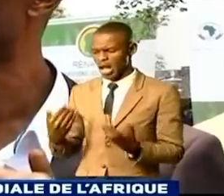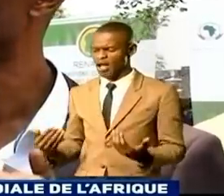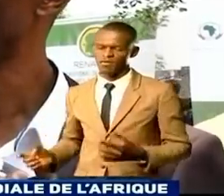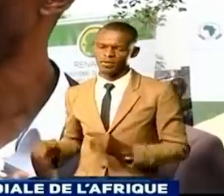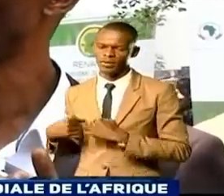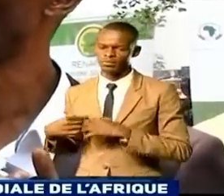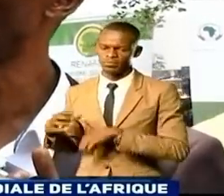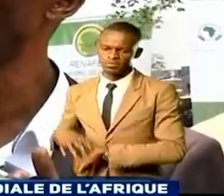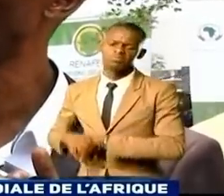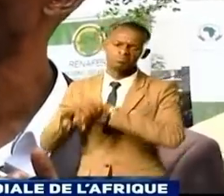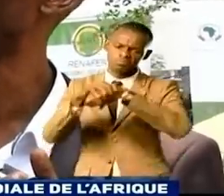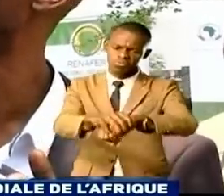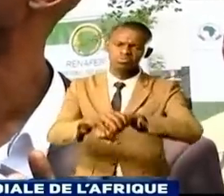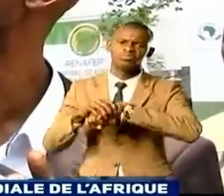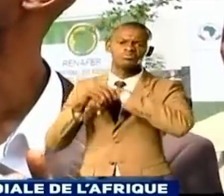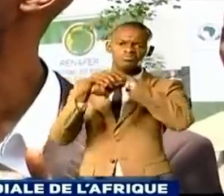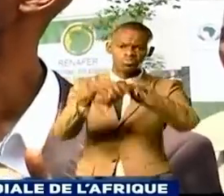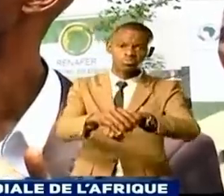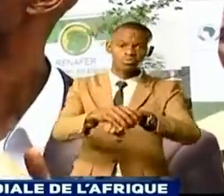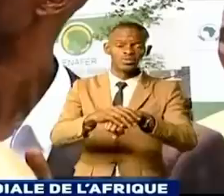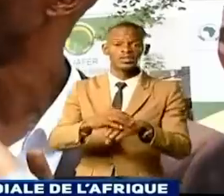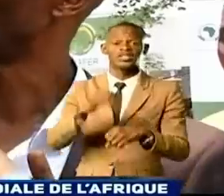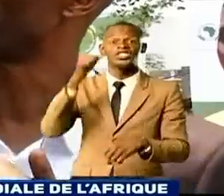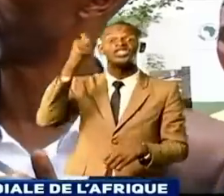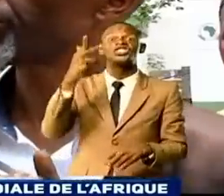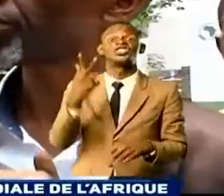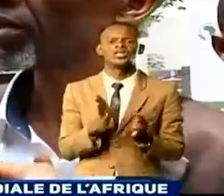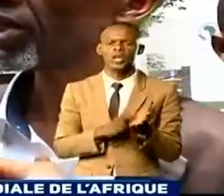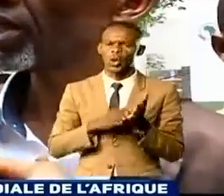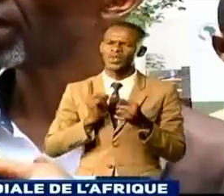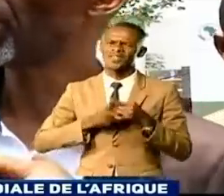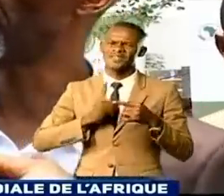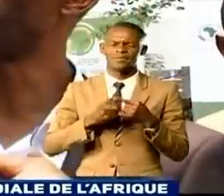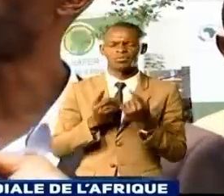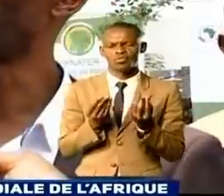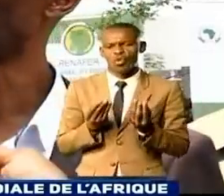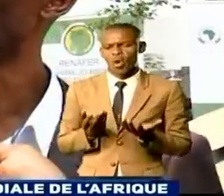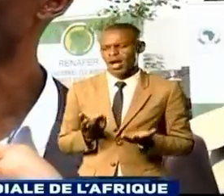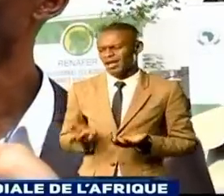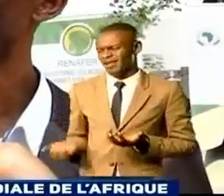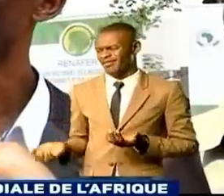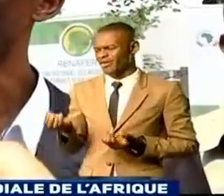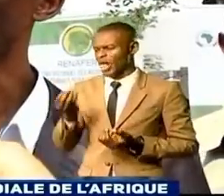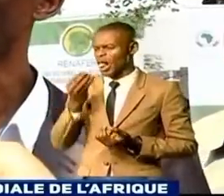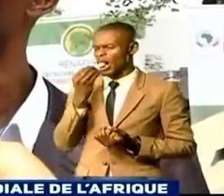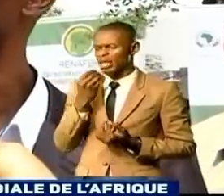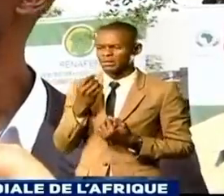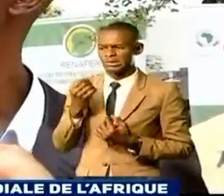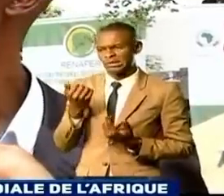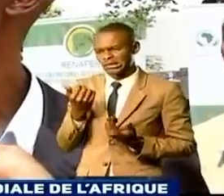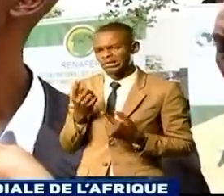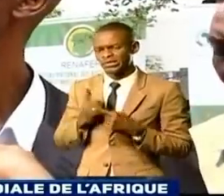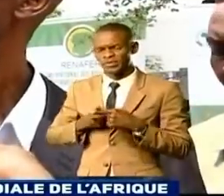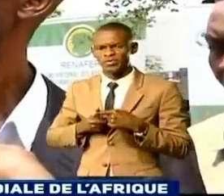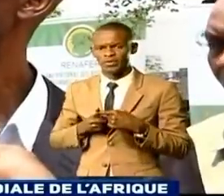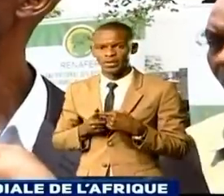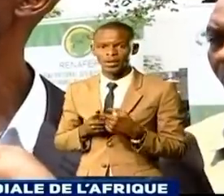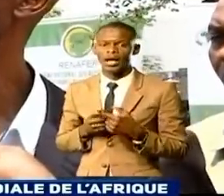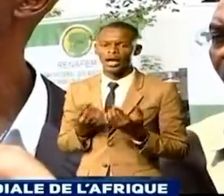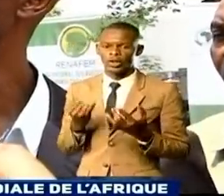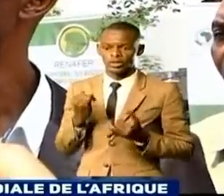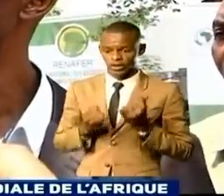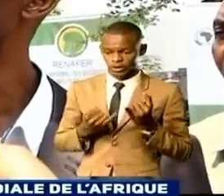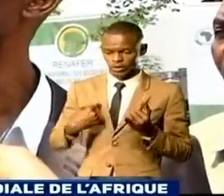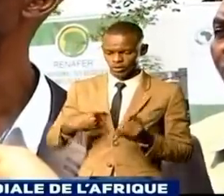ici, nous voulons impacter le milieu pour que les gens puissent se donner